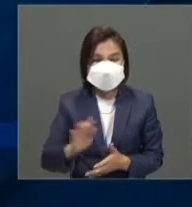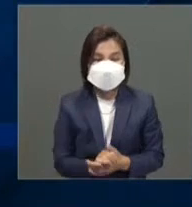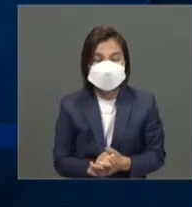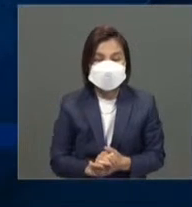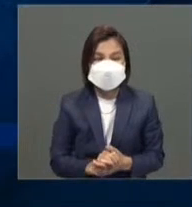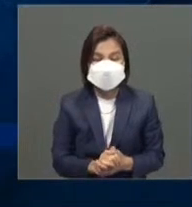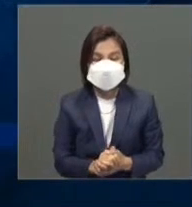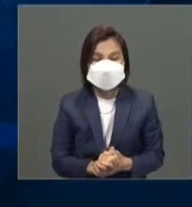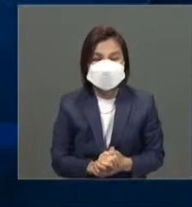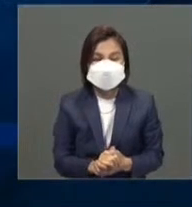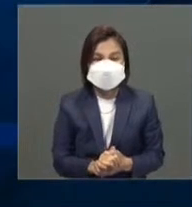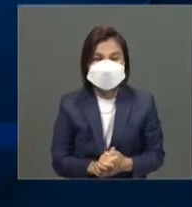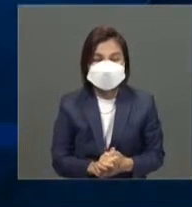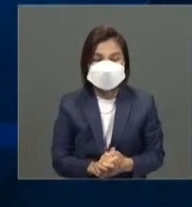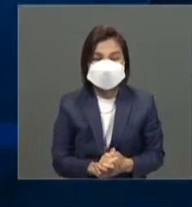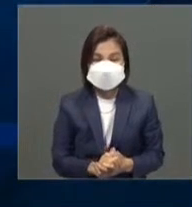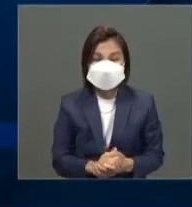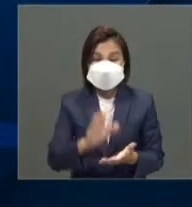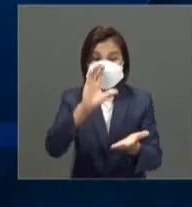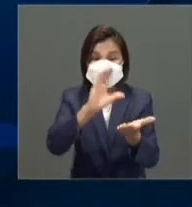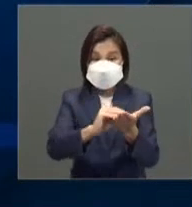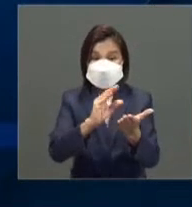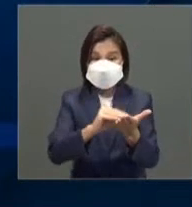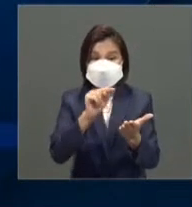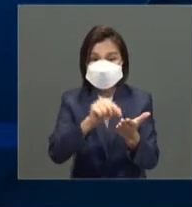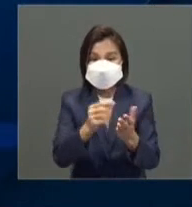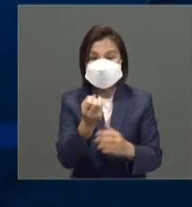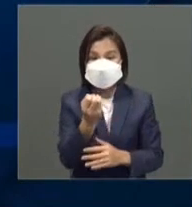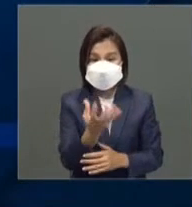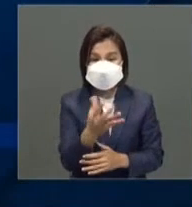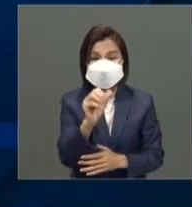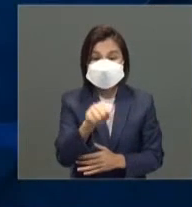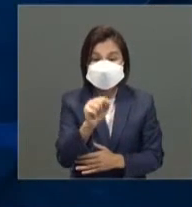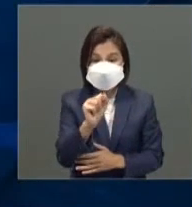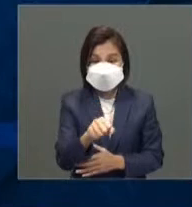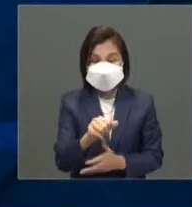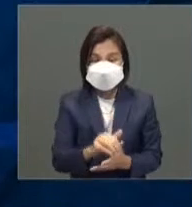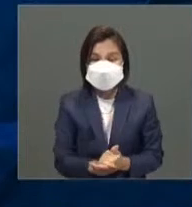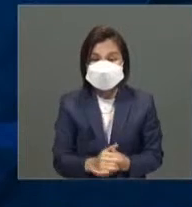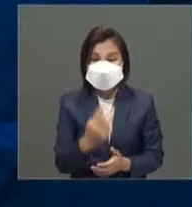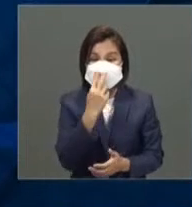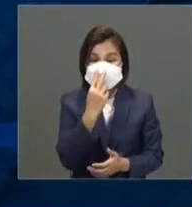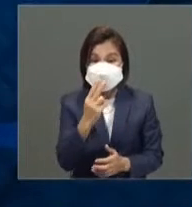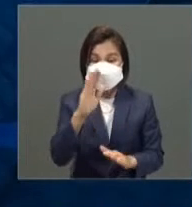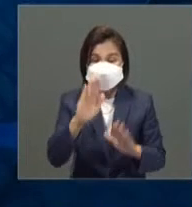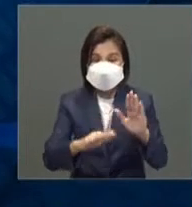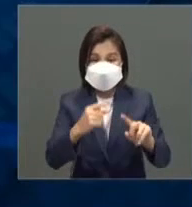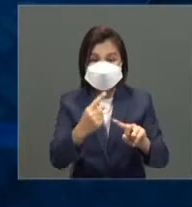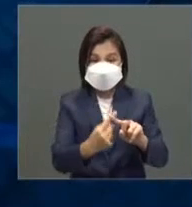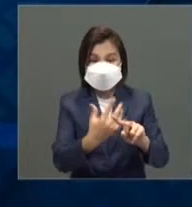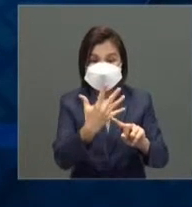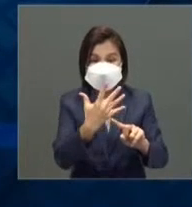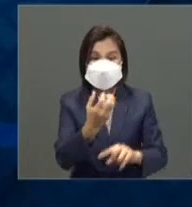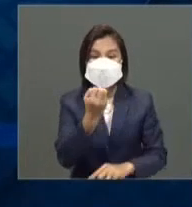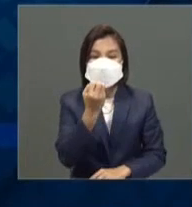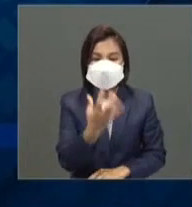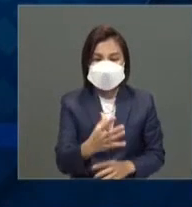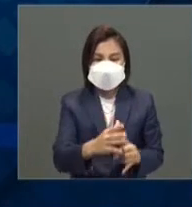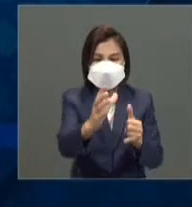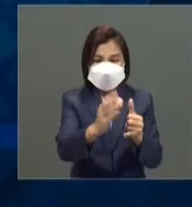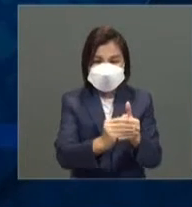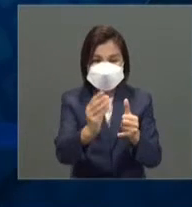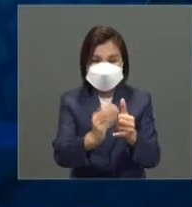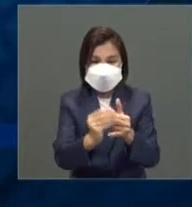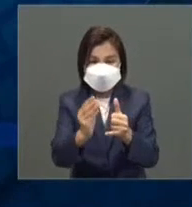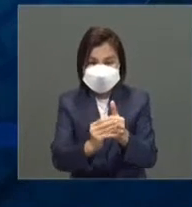นี่คือเป็นตัวเลขที่มากทีเดียวนะครับจะเห็นว่าในช่วงพฤษภาคมเนี่ยเยอะมากนะครับที่ติดเชื้อแต่ตาย